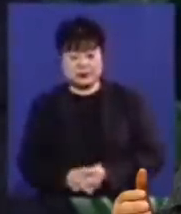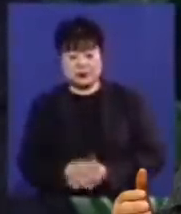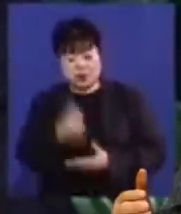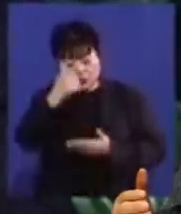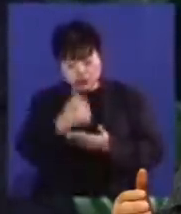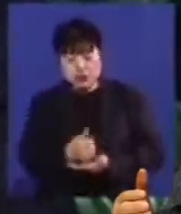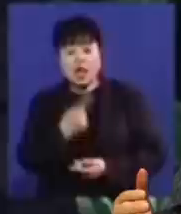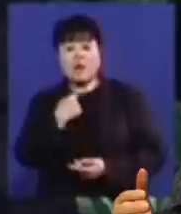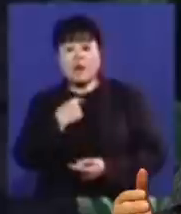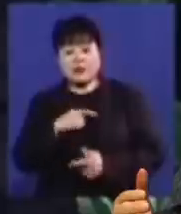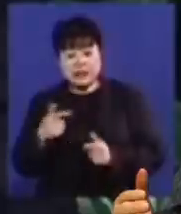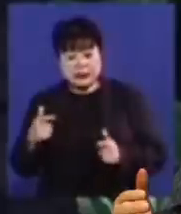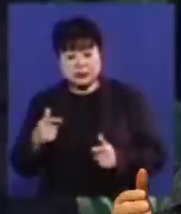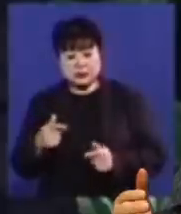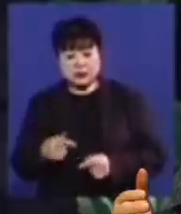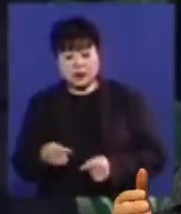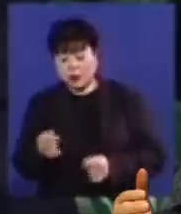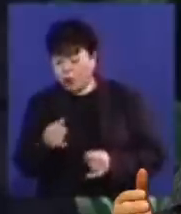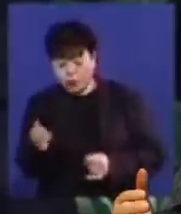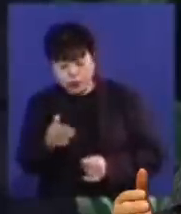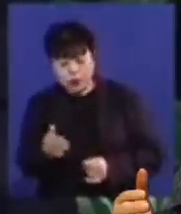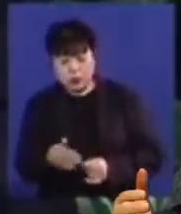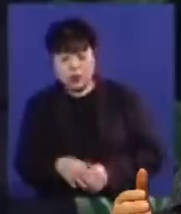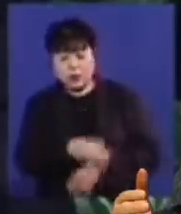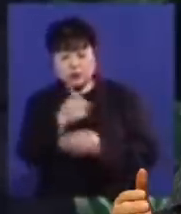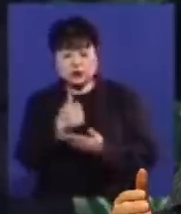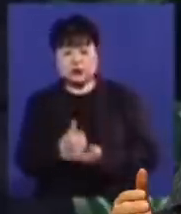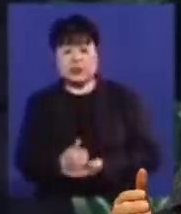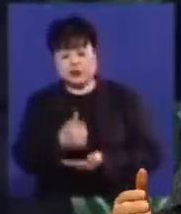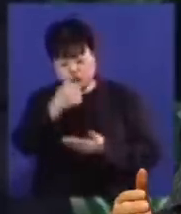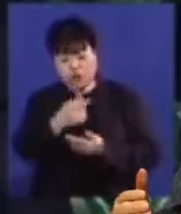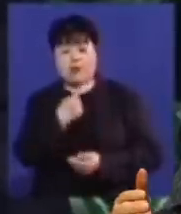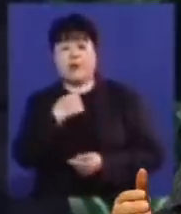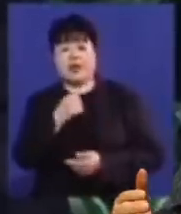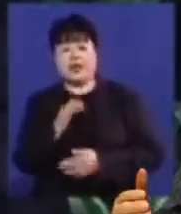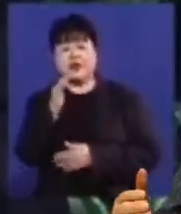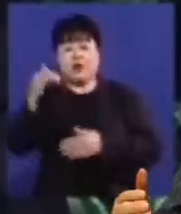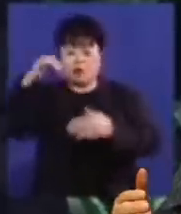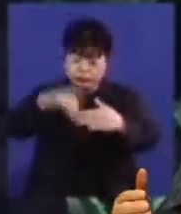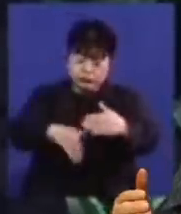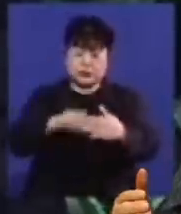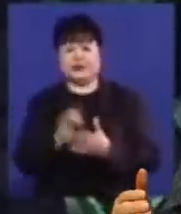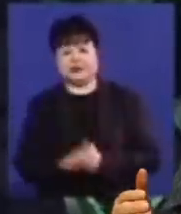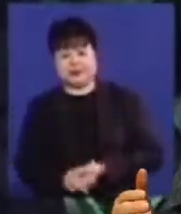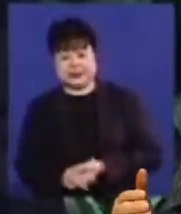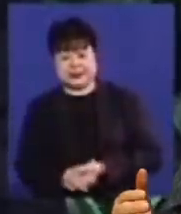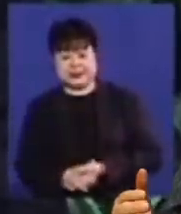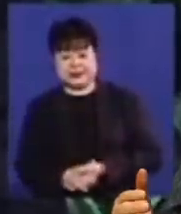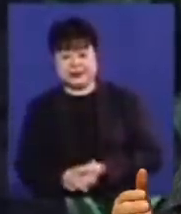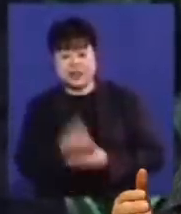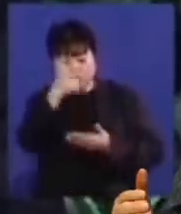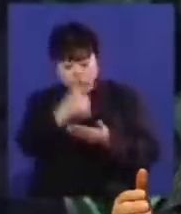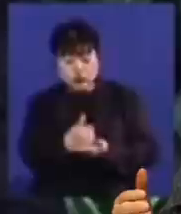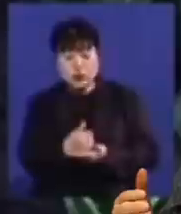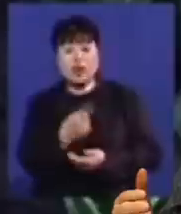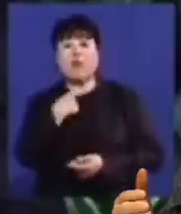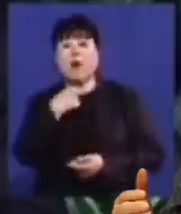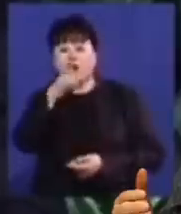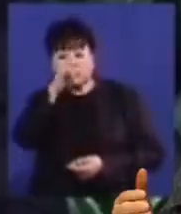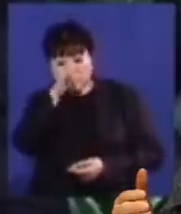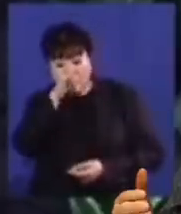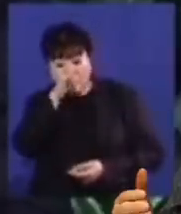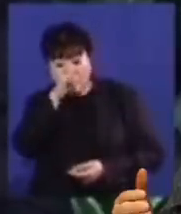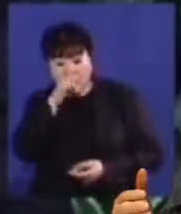죄를 짓지 않는 의인은 없어요. 모든 사람이 죄를 범하였으니 하나님의 영광에 이르지 못한다고 말하는 것입니다. 그러면 죄는 다 지어요.